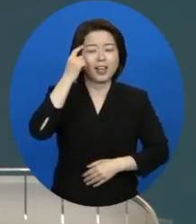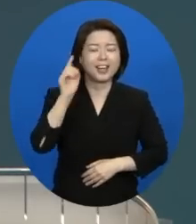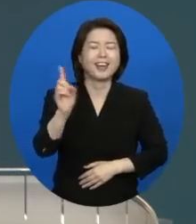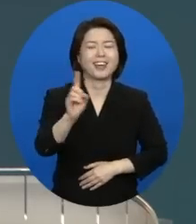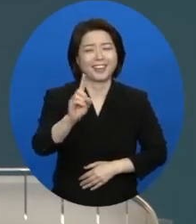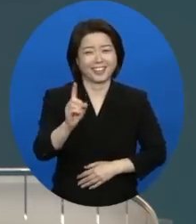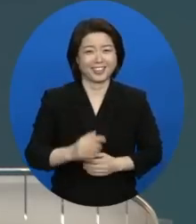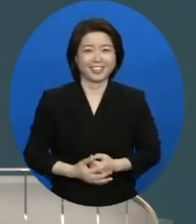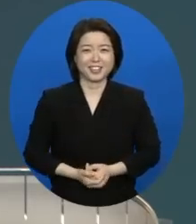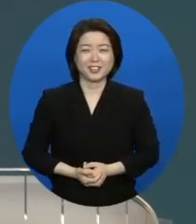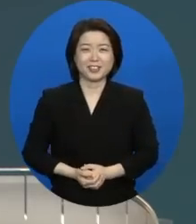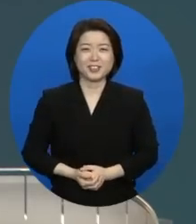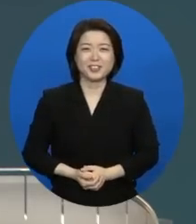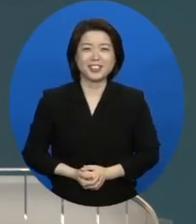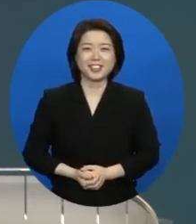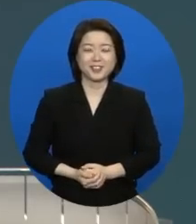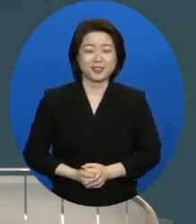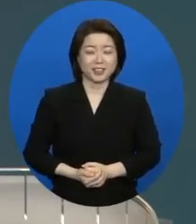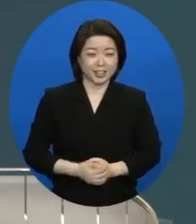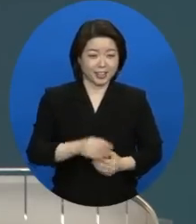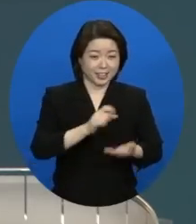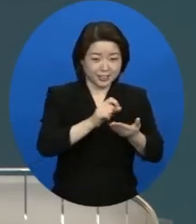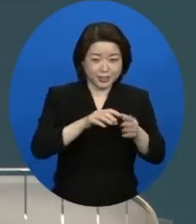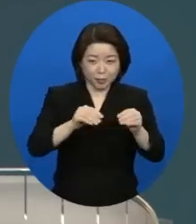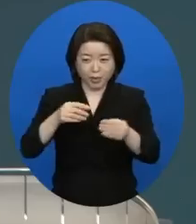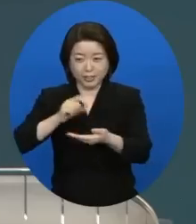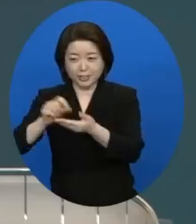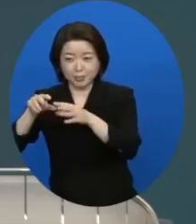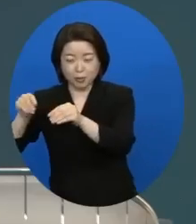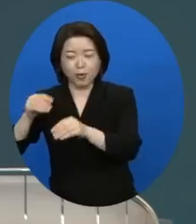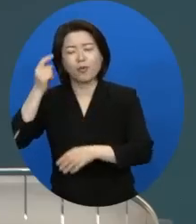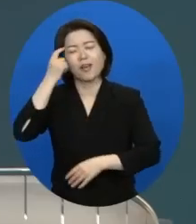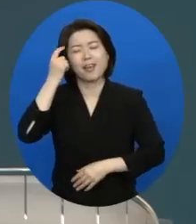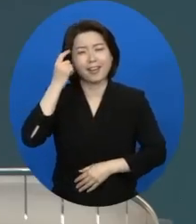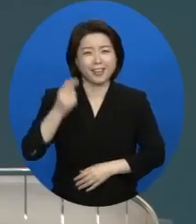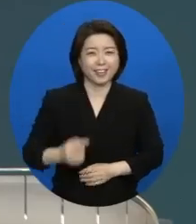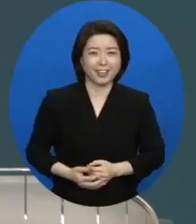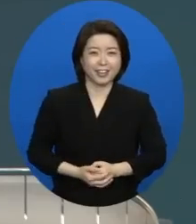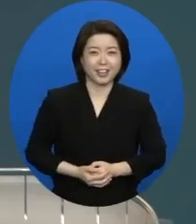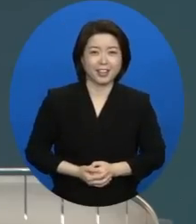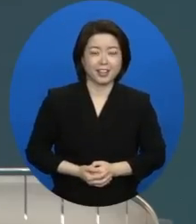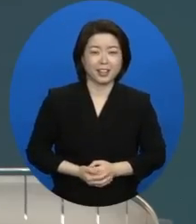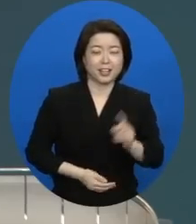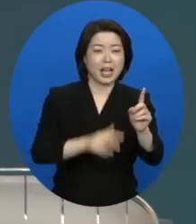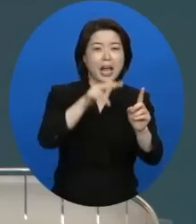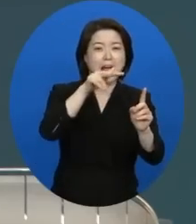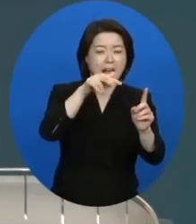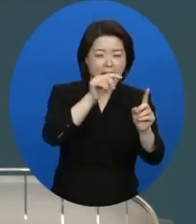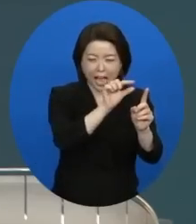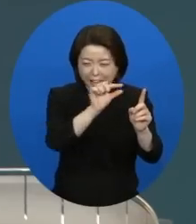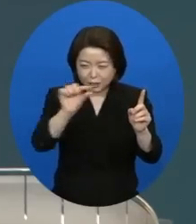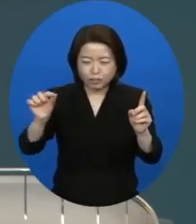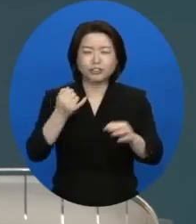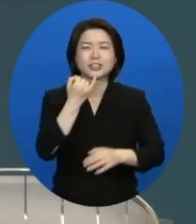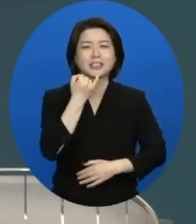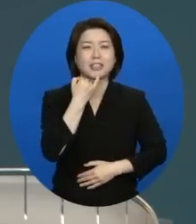네. 아니 왜 그렇게 하세요? 한